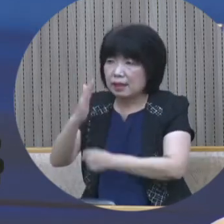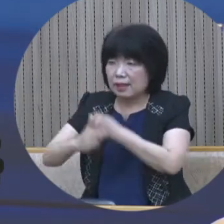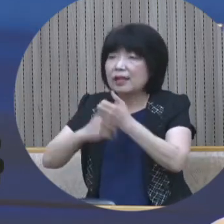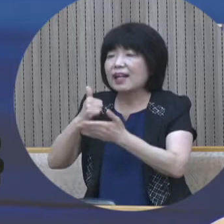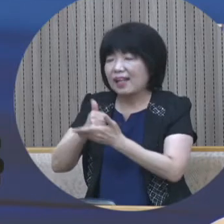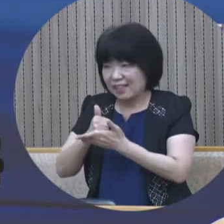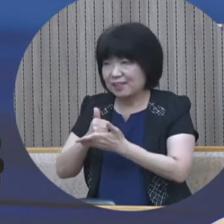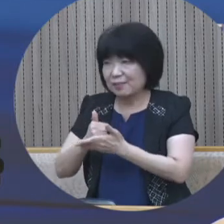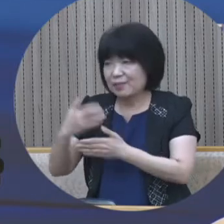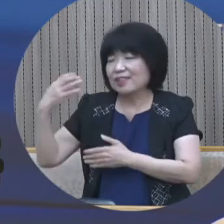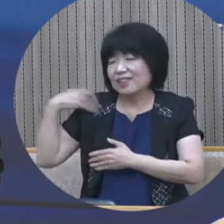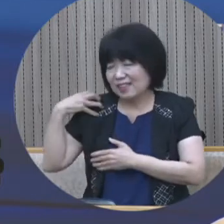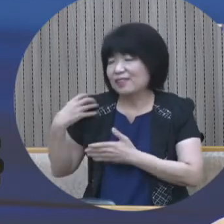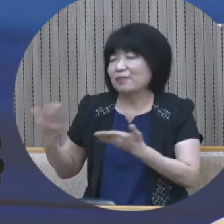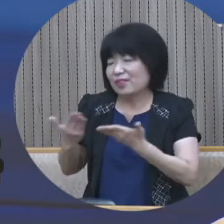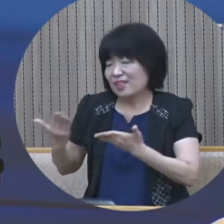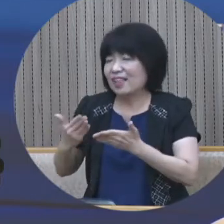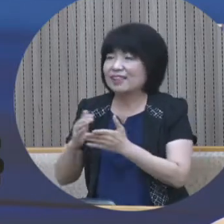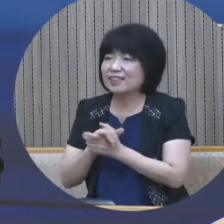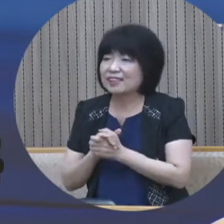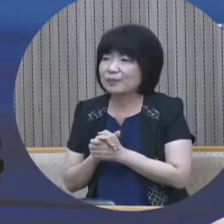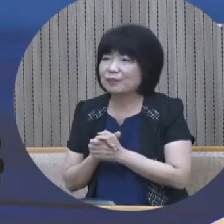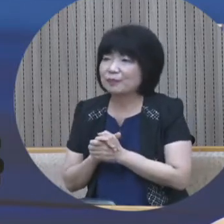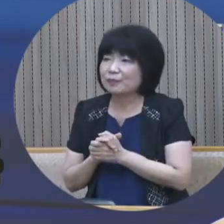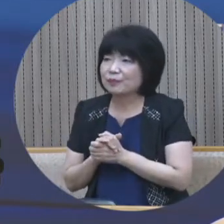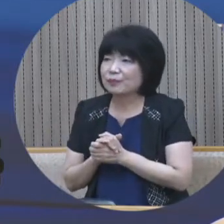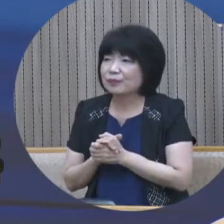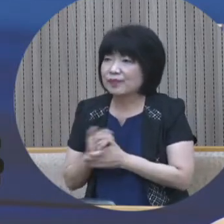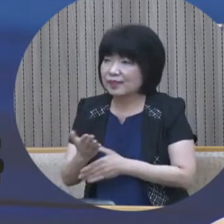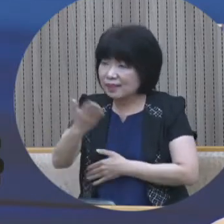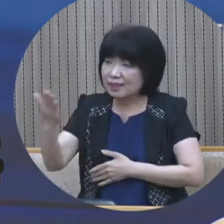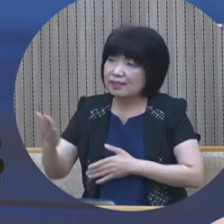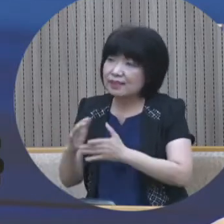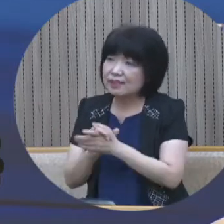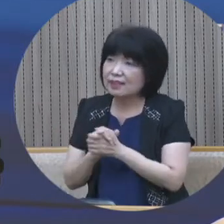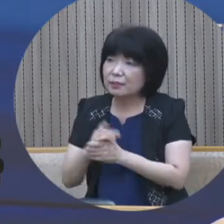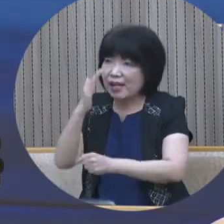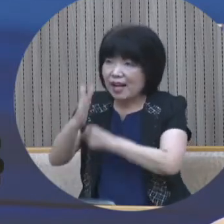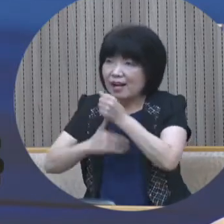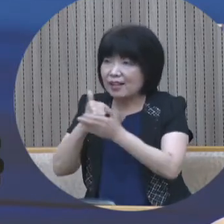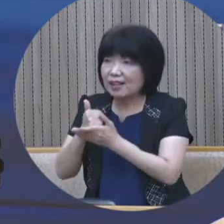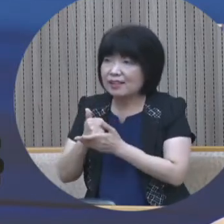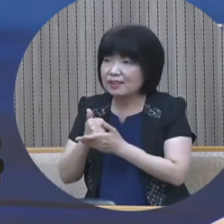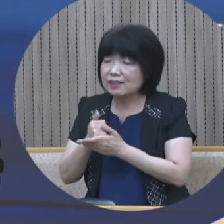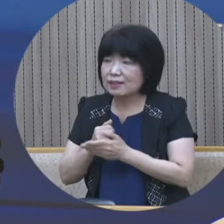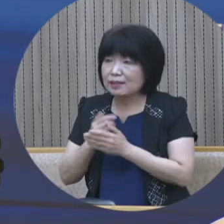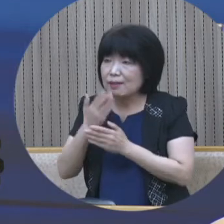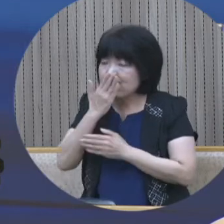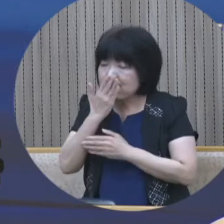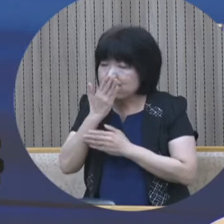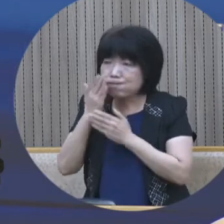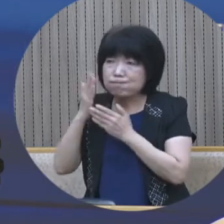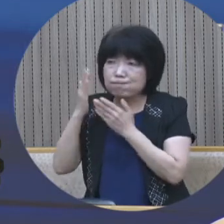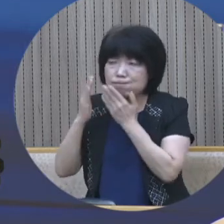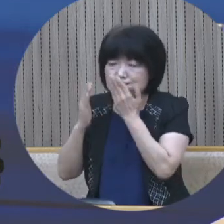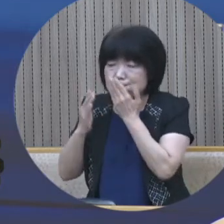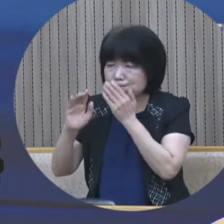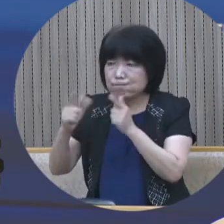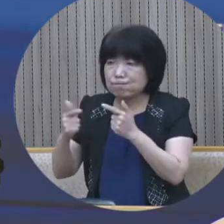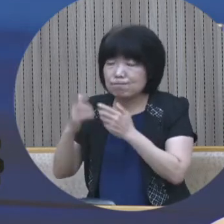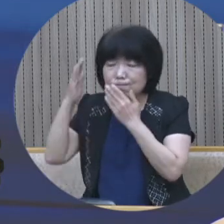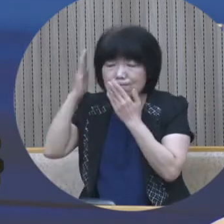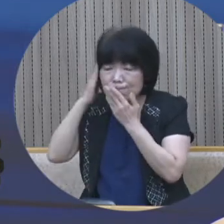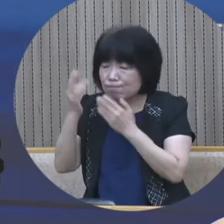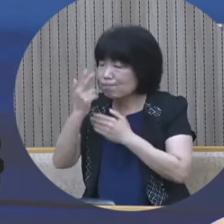하나님께서 하시더라는 겁니다. 여러분, 하나님은 벙어리도 아니고 하나님은 눈먼